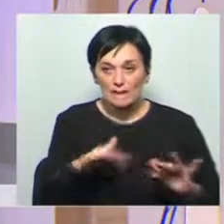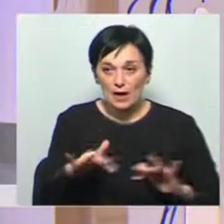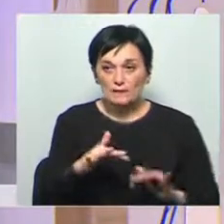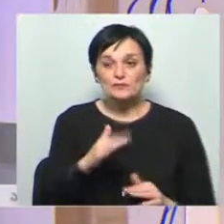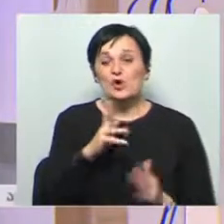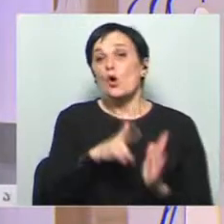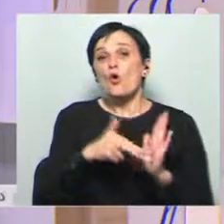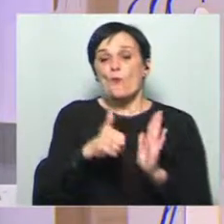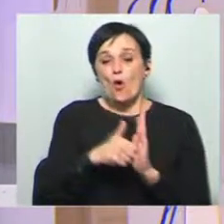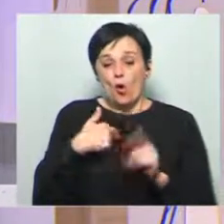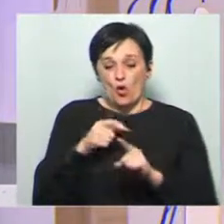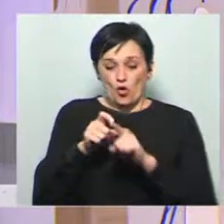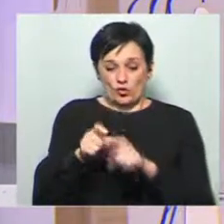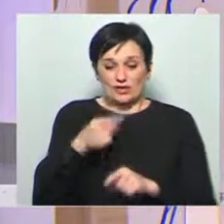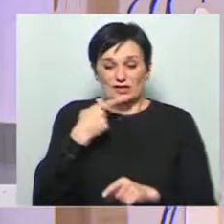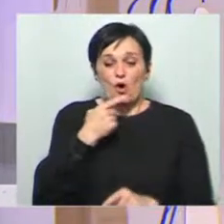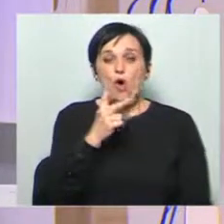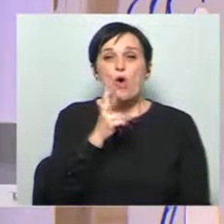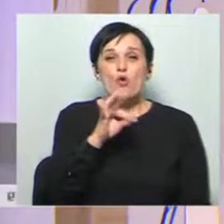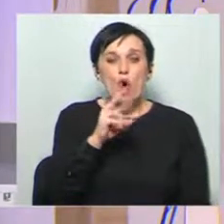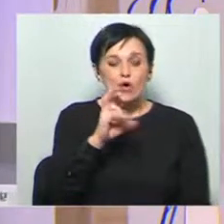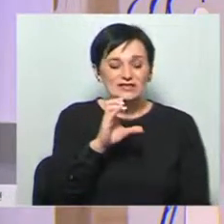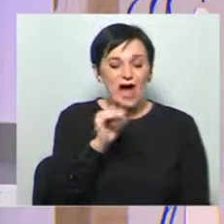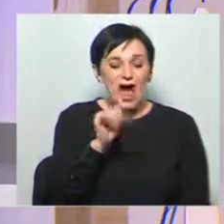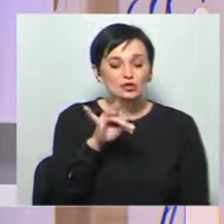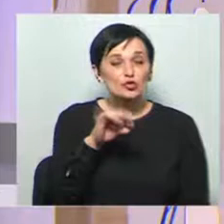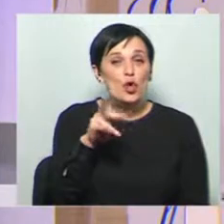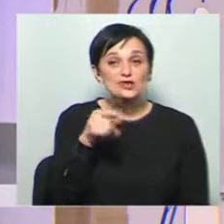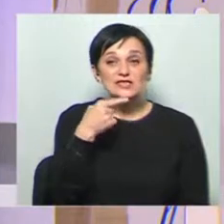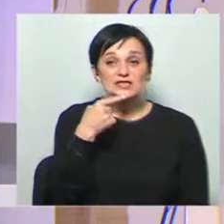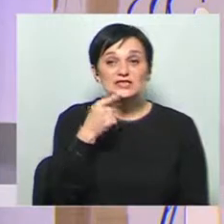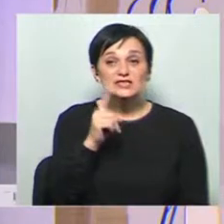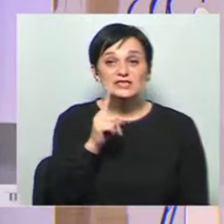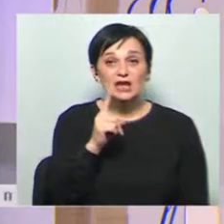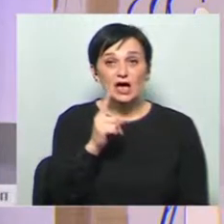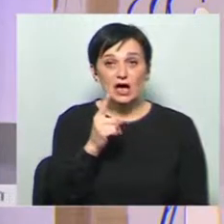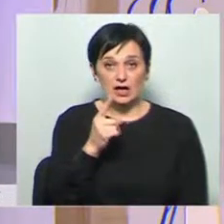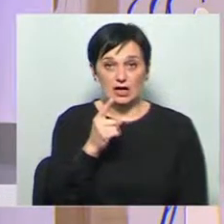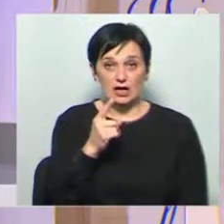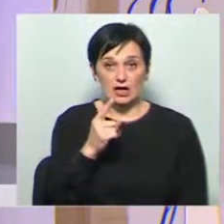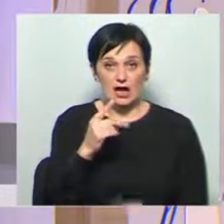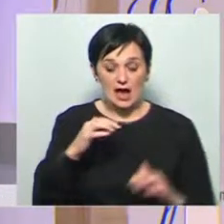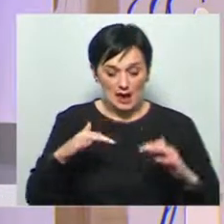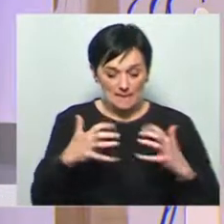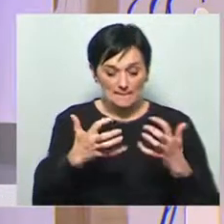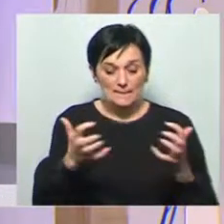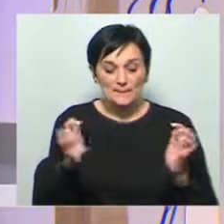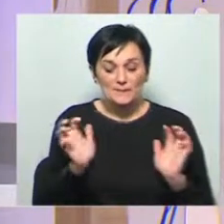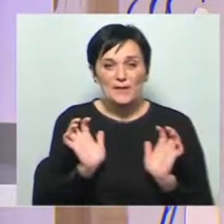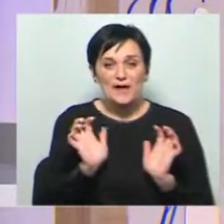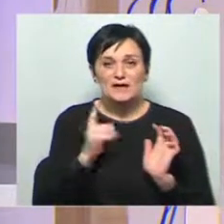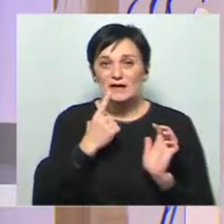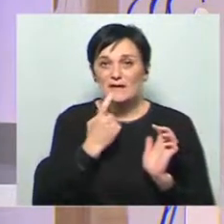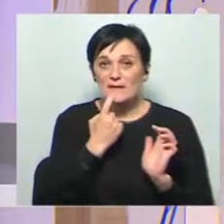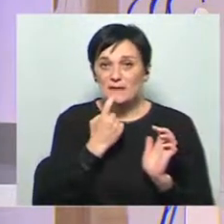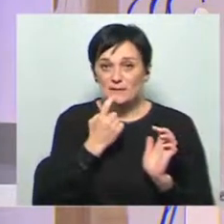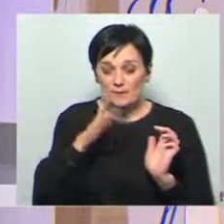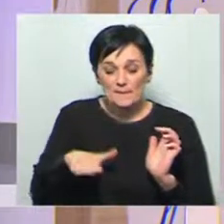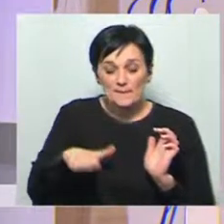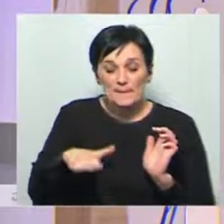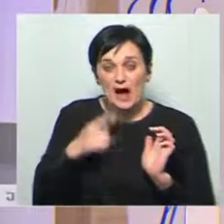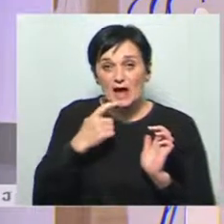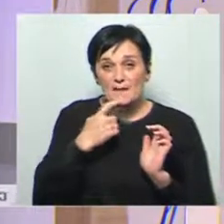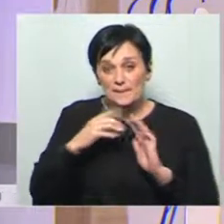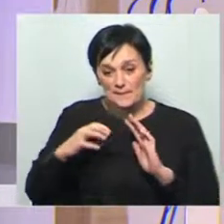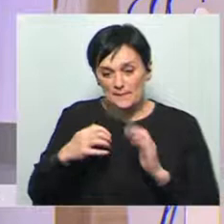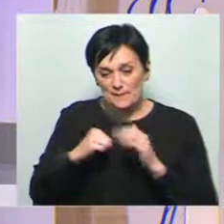თქვენ ახსენეთ კოქსართროზი. მაყურებელს მინდა გავახსენო რომ მენჯ ბარძაყის სახსარზეა ლაპარაკი და თუ ეს სახსარი